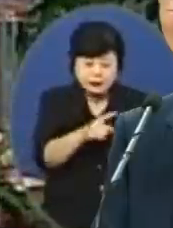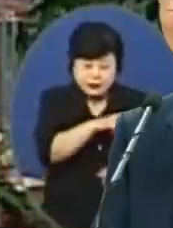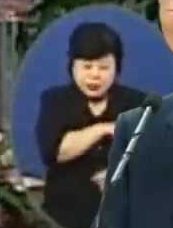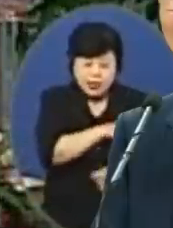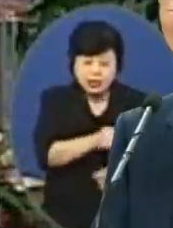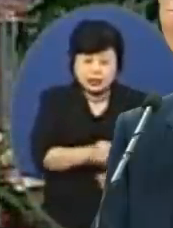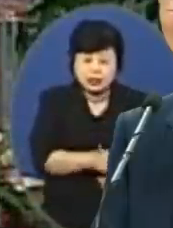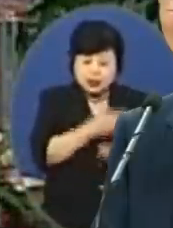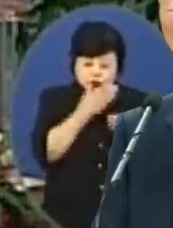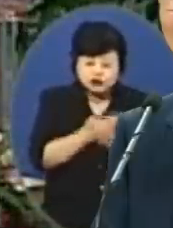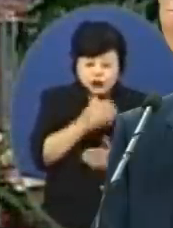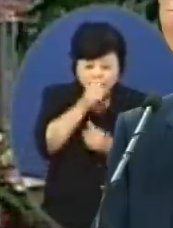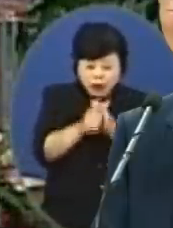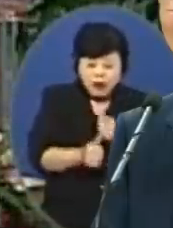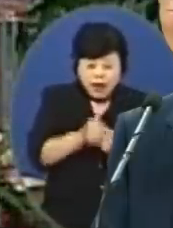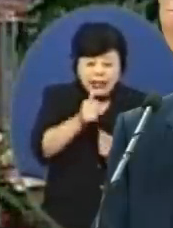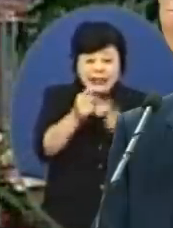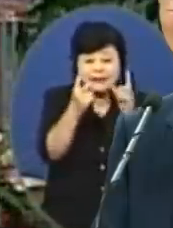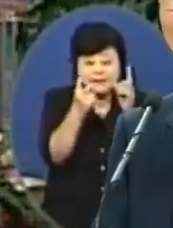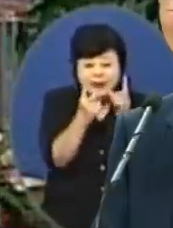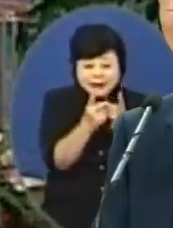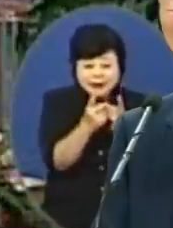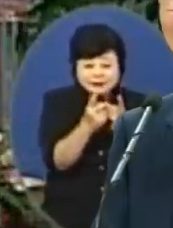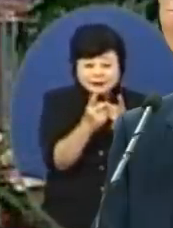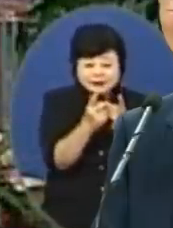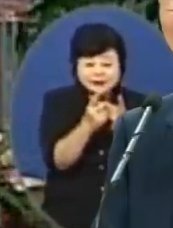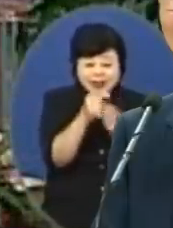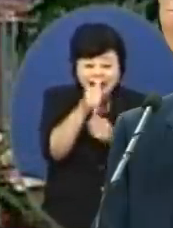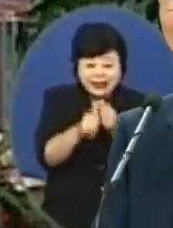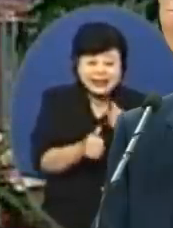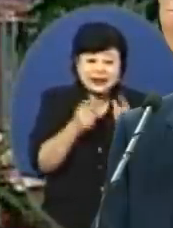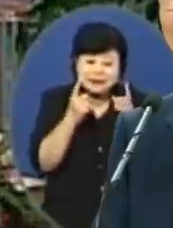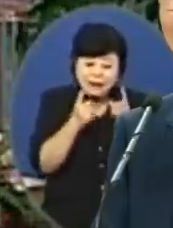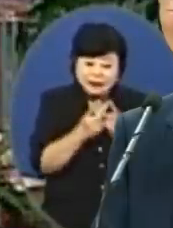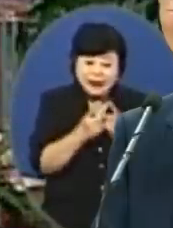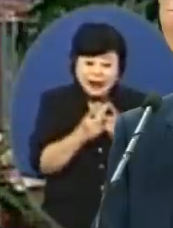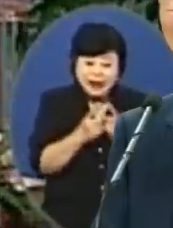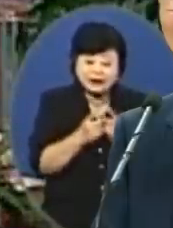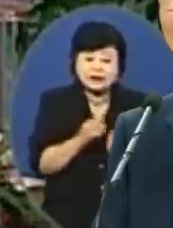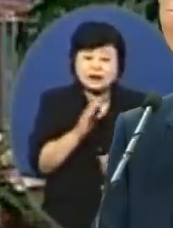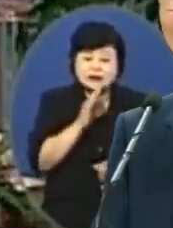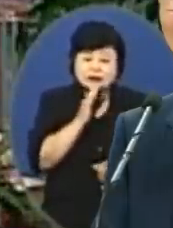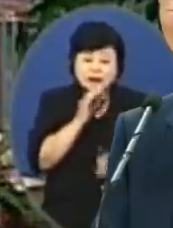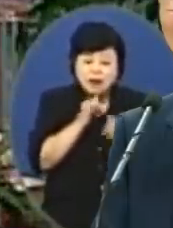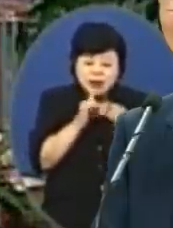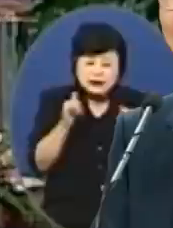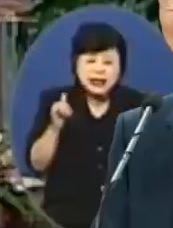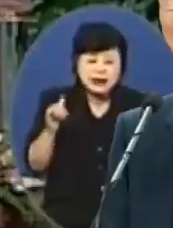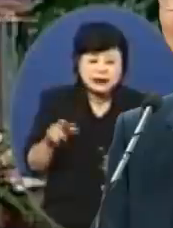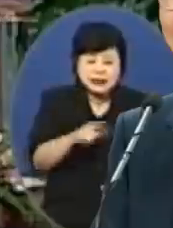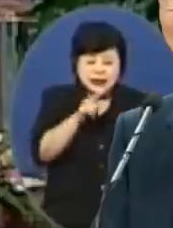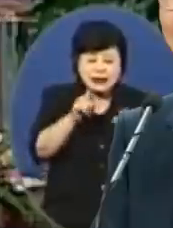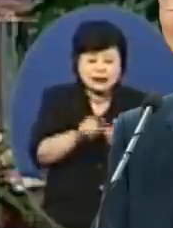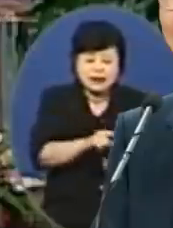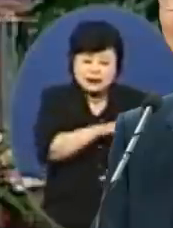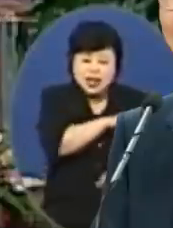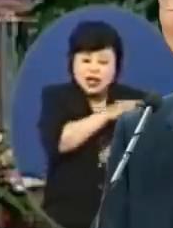만남이 하나님을 만나는 것입니다. 하나님 만나는 것이 우리 인생의 최고로 중요한